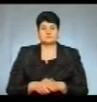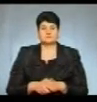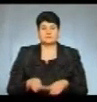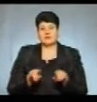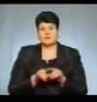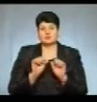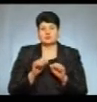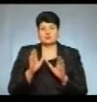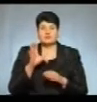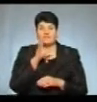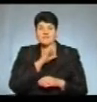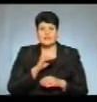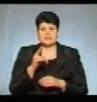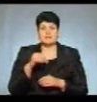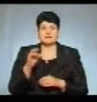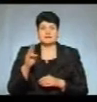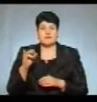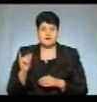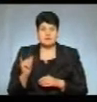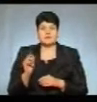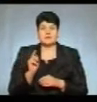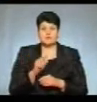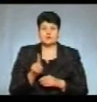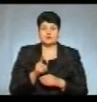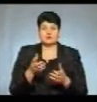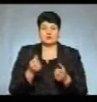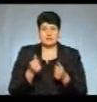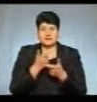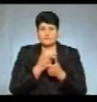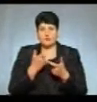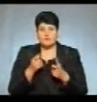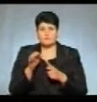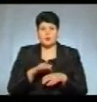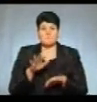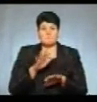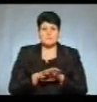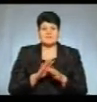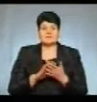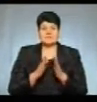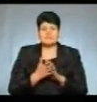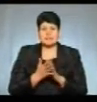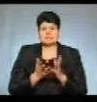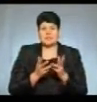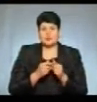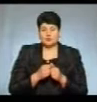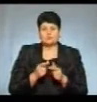Також можуть бути вкрадені ці дані для того, щоб, скажімо, отримати інформацію про там банківський стан рахунку або якісь